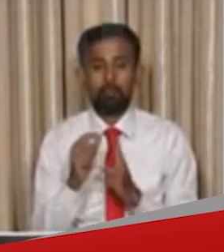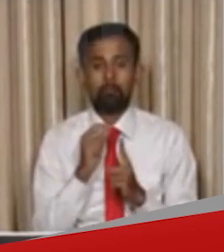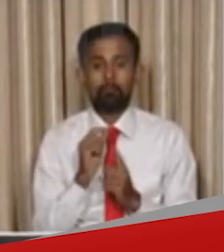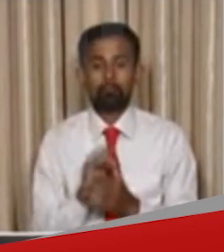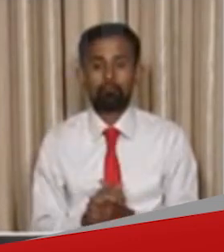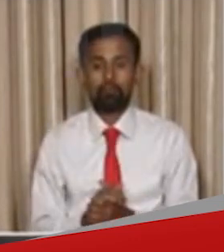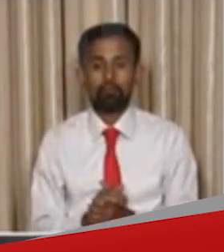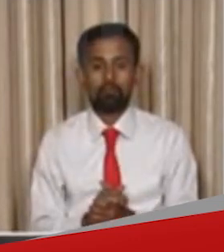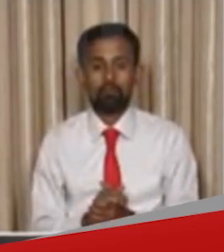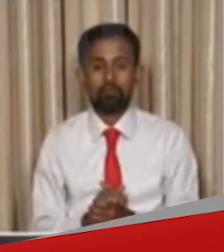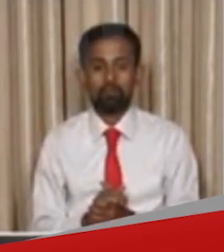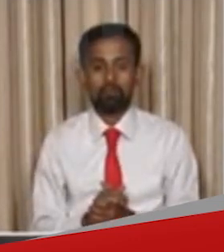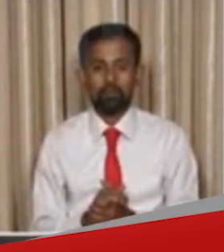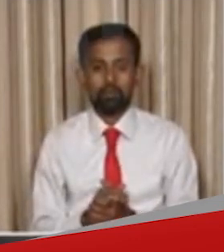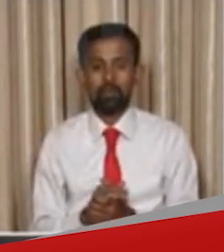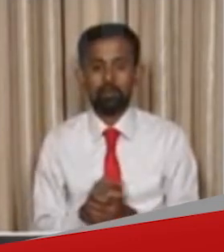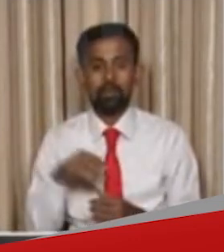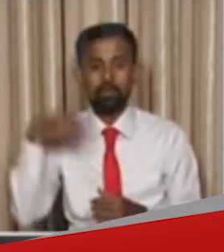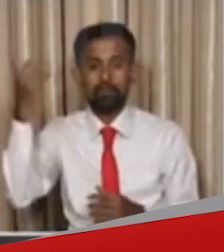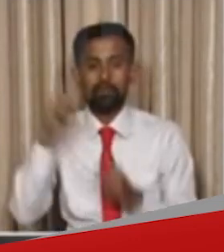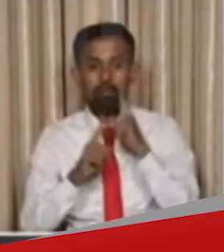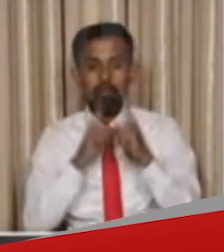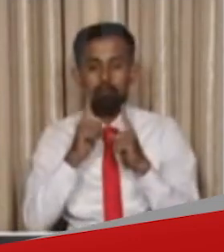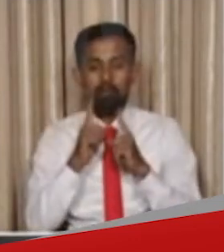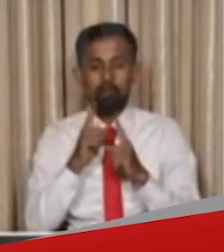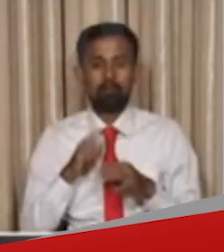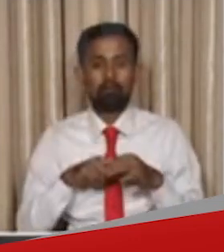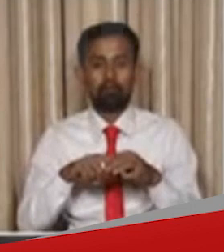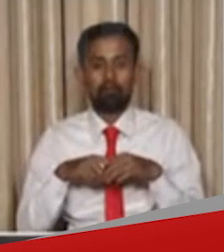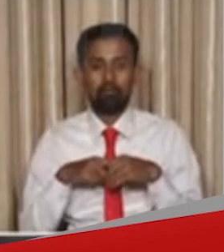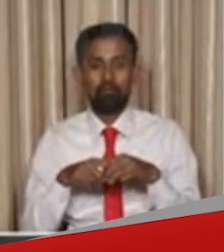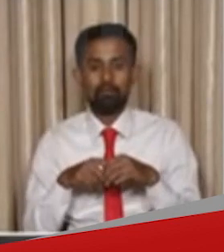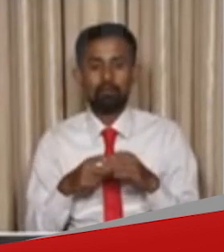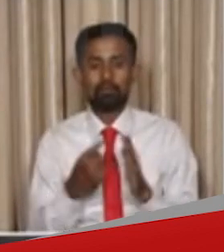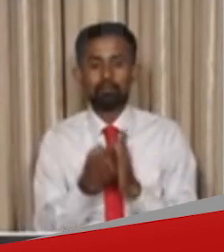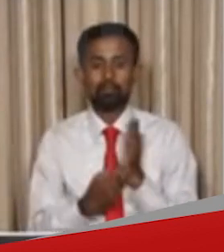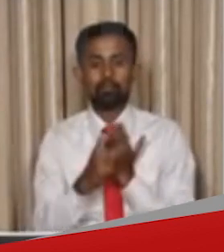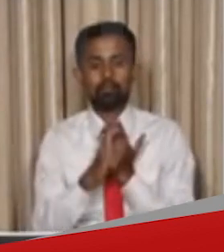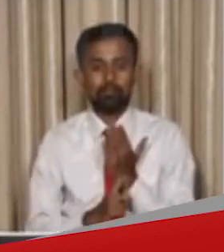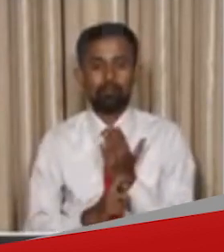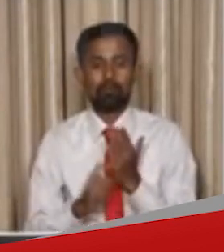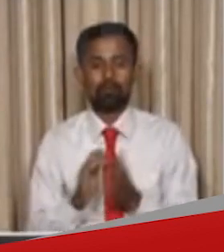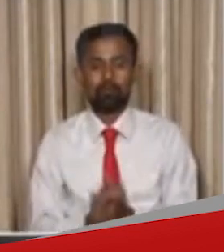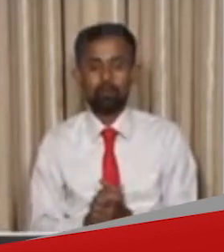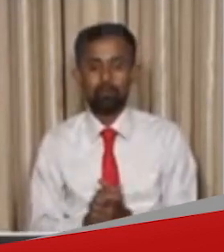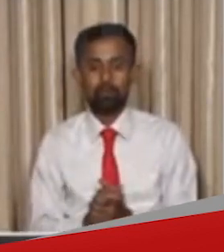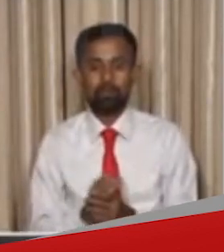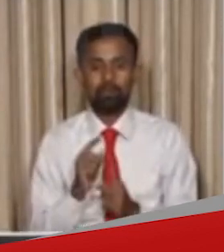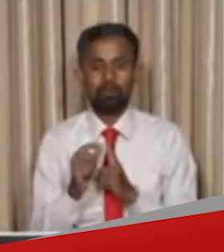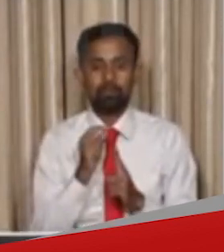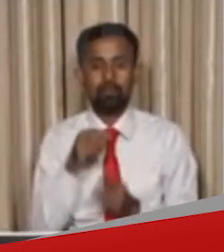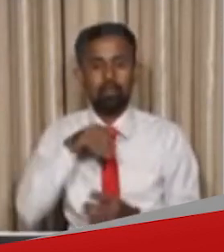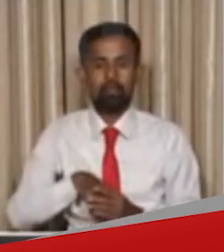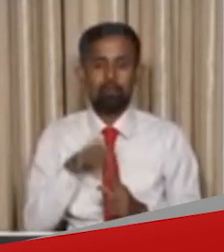අපිට අහන්න ඕනේ. දැන් එළියෙත් කටාරින්න බෑ, කතා කරන්න බෑ, ප්‍රශ්න කරන්න බෑ, නීති රීති අනපනත් සියල්ල දැන් මේ පාර්ලිමේන්තුව ඇතුලේ